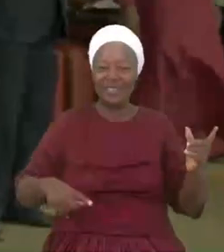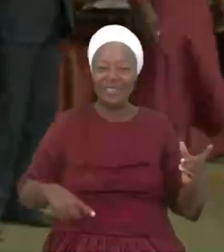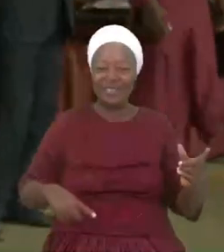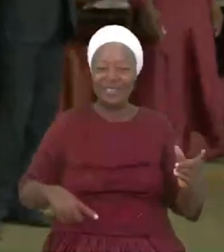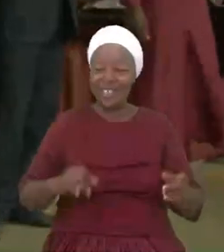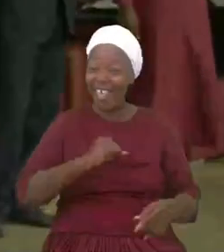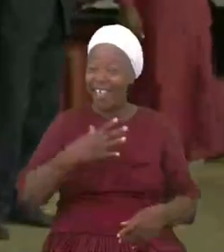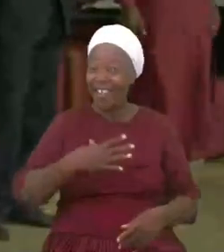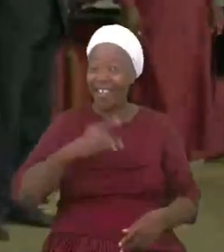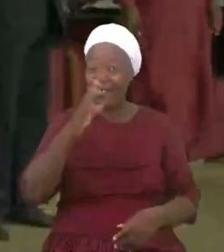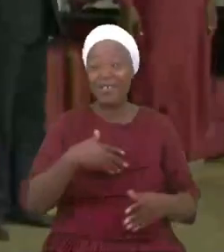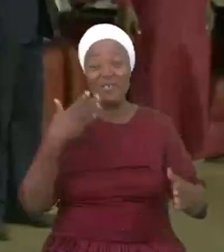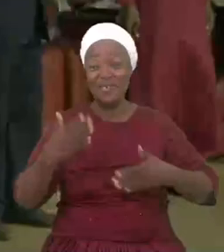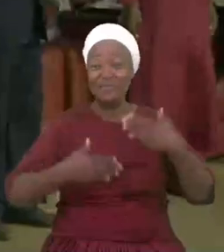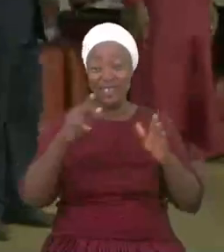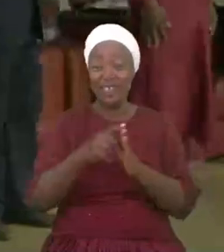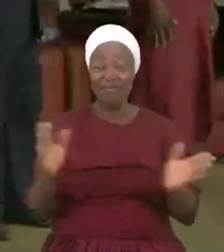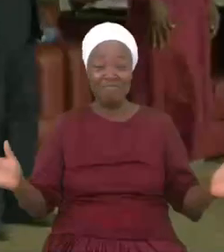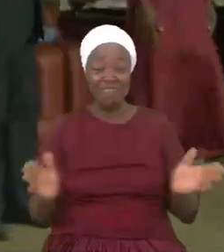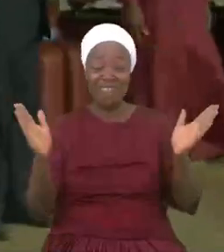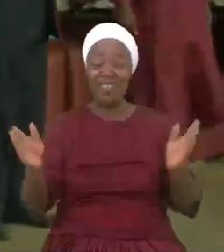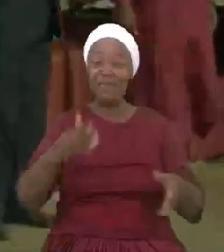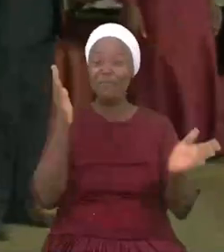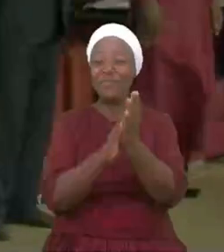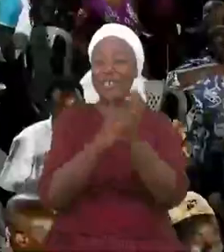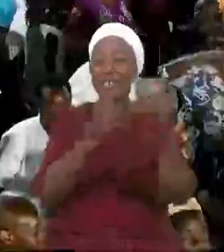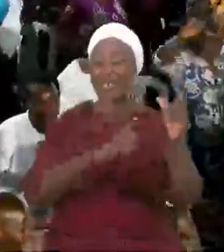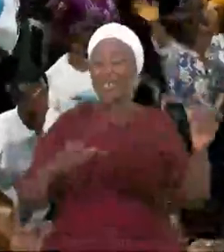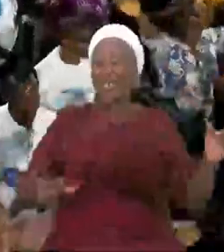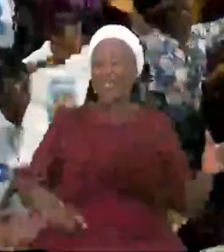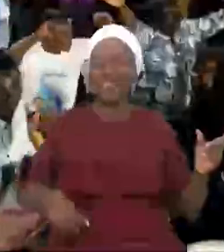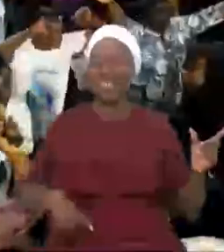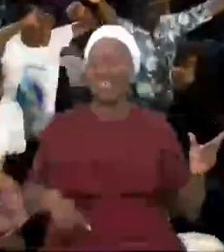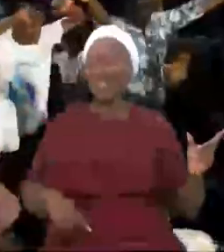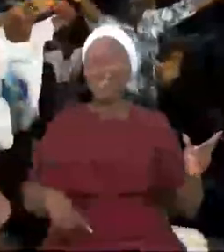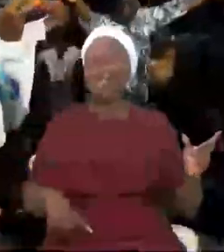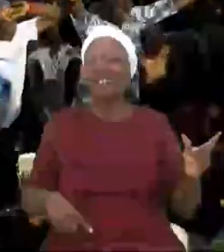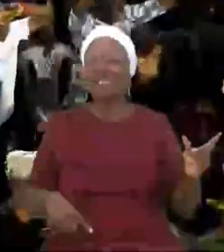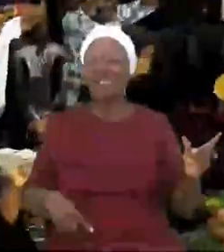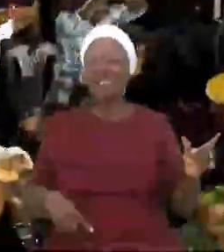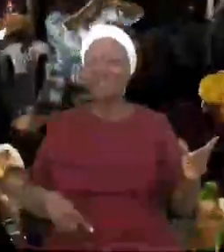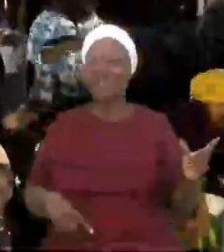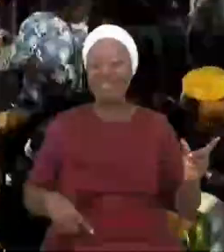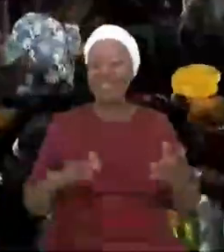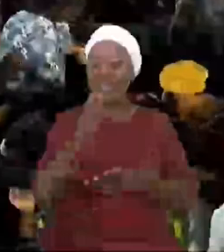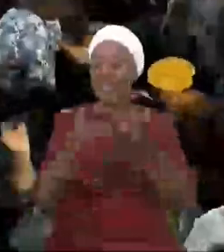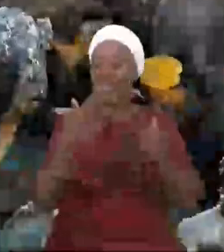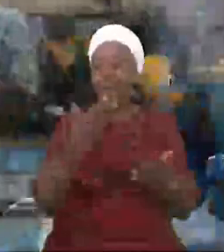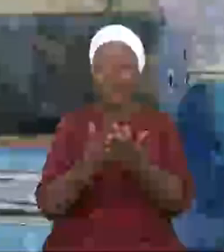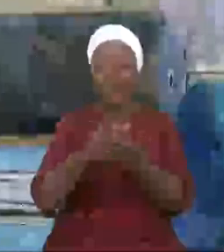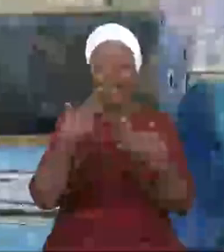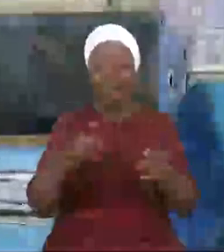bienvenu gloire à Dieu j'aime votre enthousiasme je dis gloire à